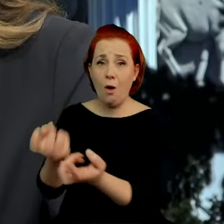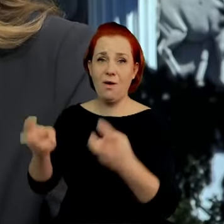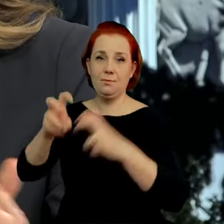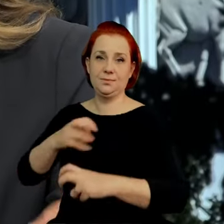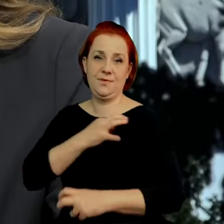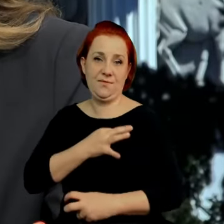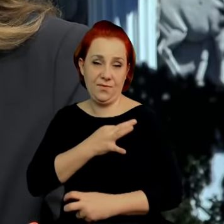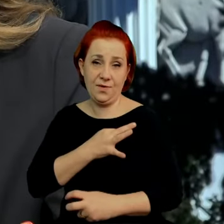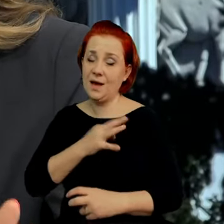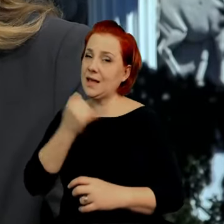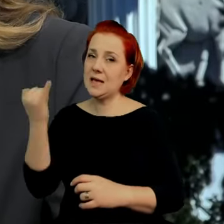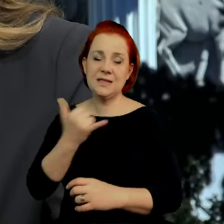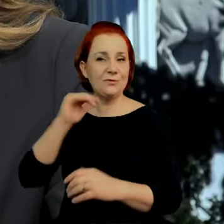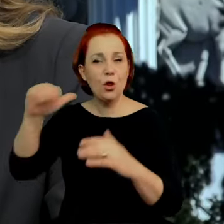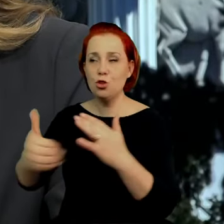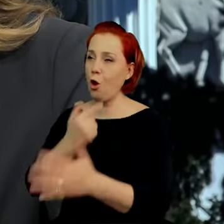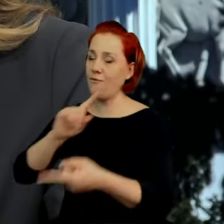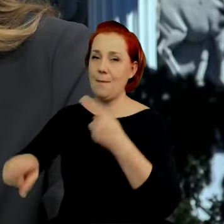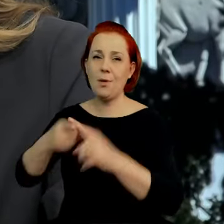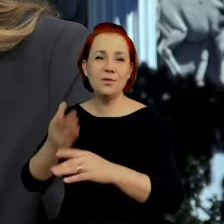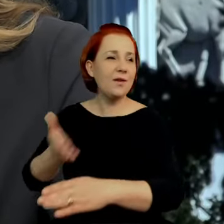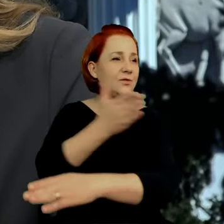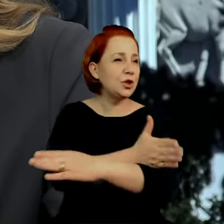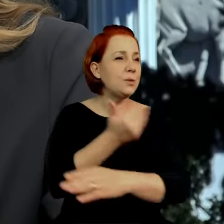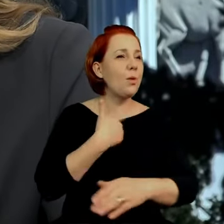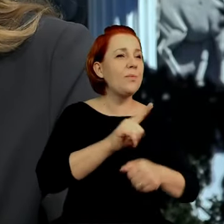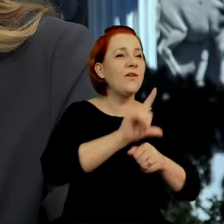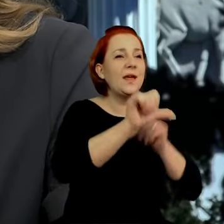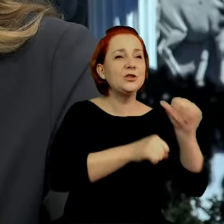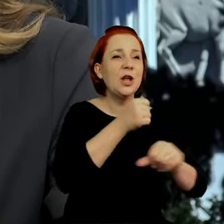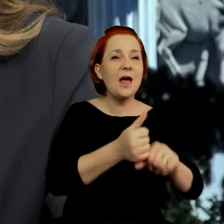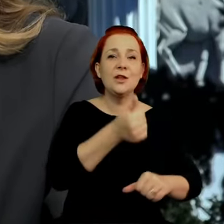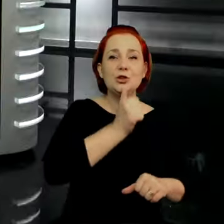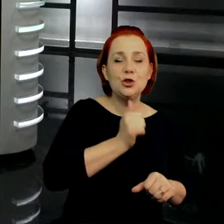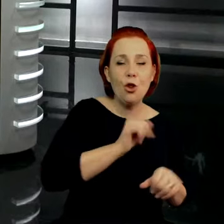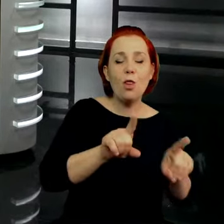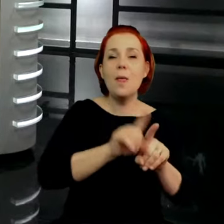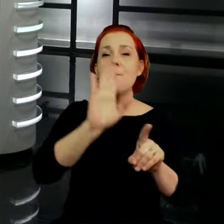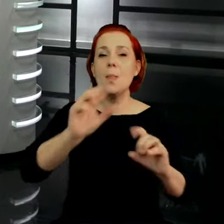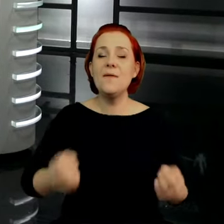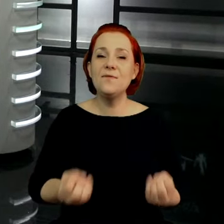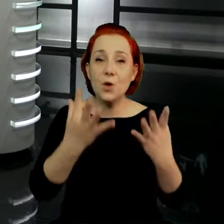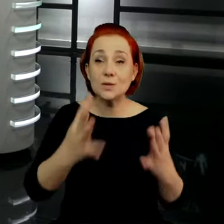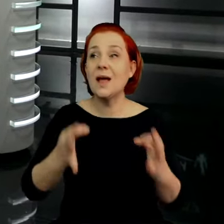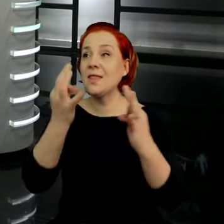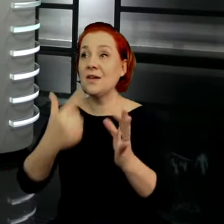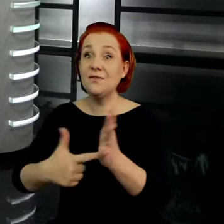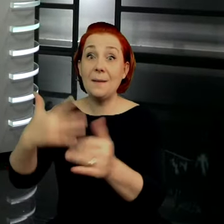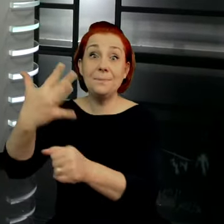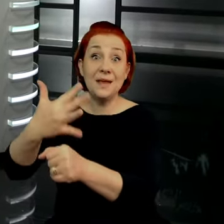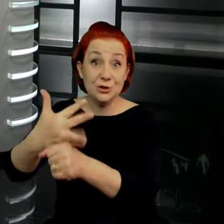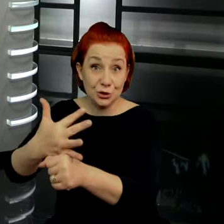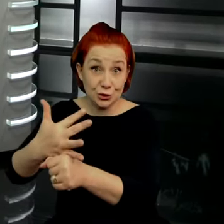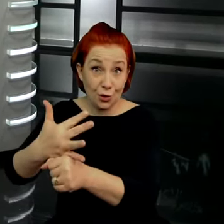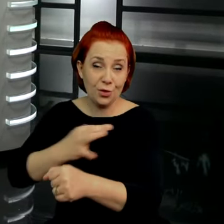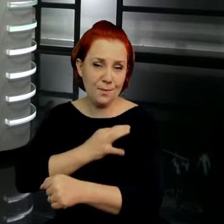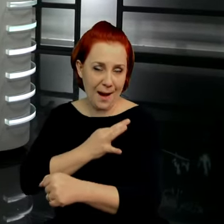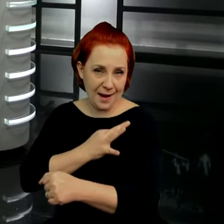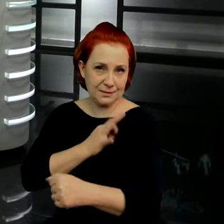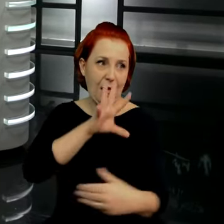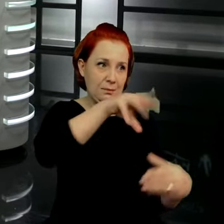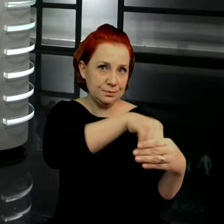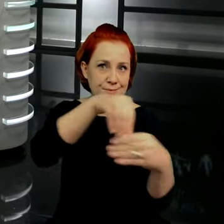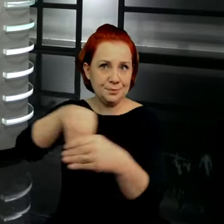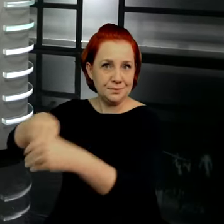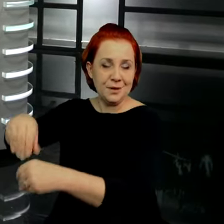nowej polityki, wcześniej 12 lat w Zielonych, później w Wiośnie, teraz w Polsce 2050. Przydam się tutaj, na tym odcinku. To też jest bliższe jakiejś